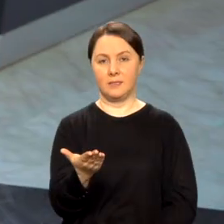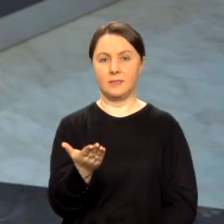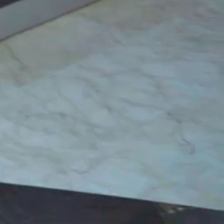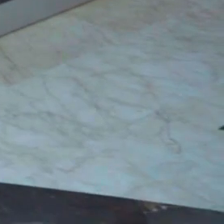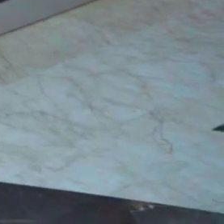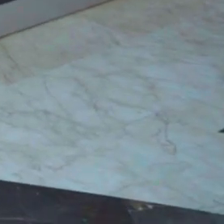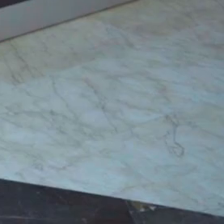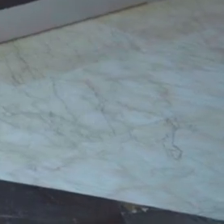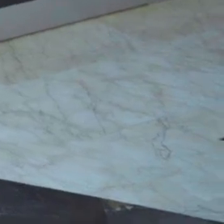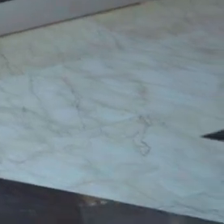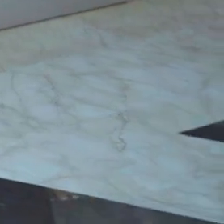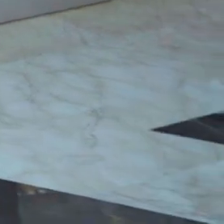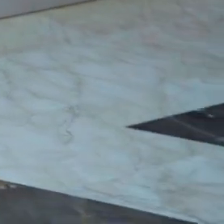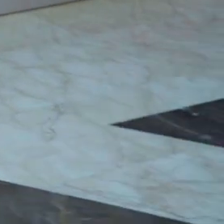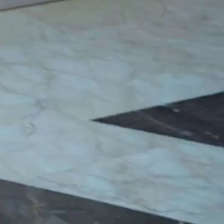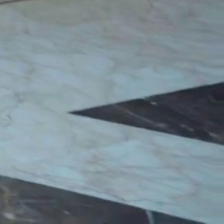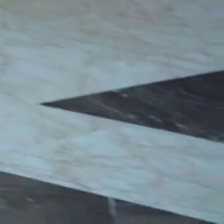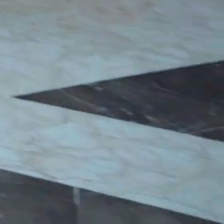edeceğiz.